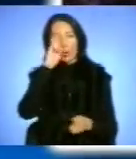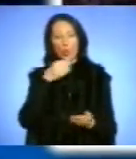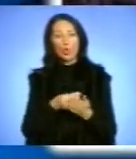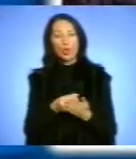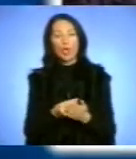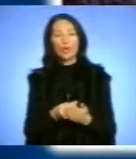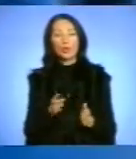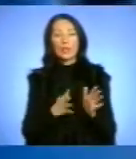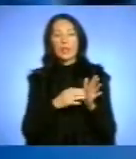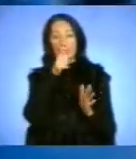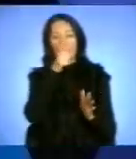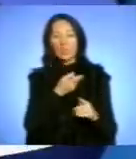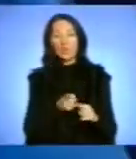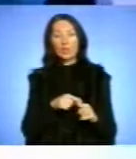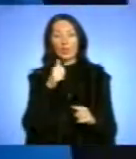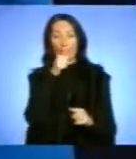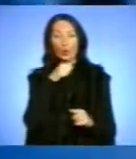місяців поточного року.